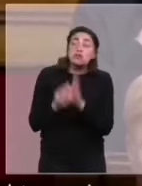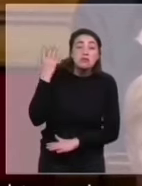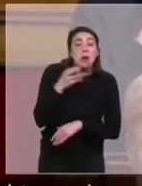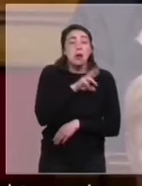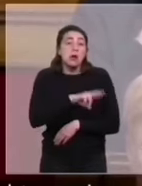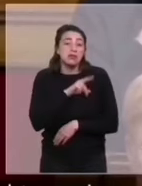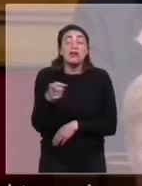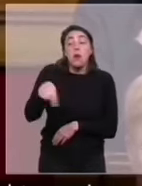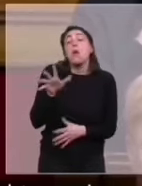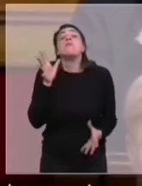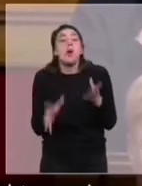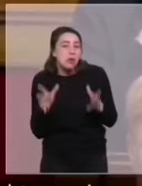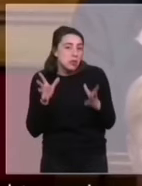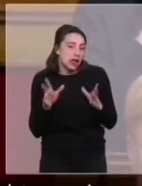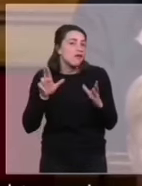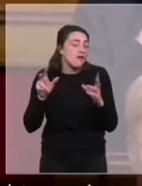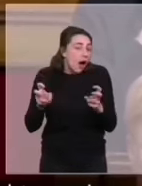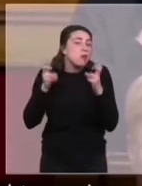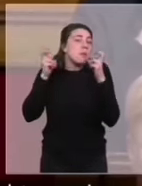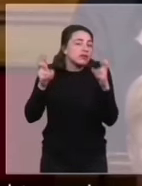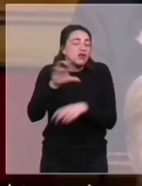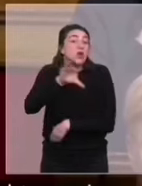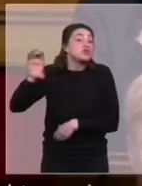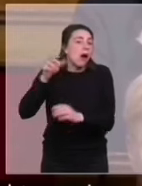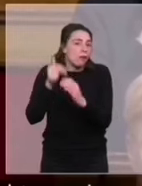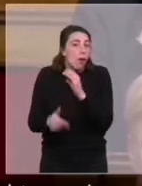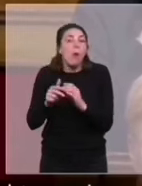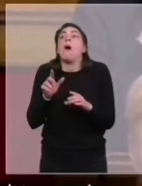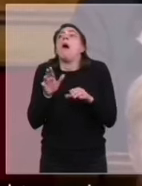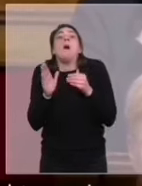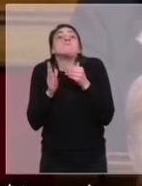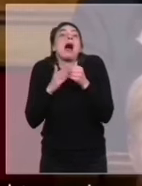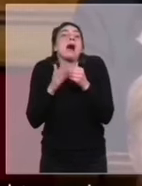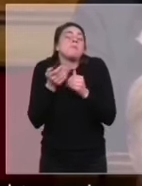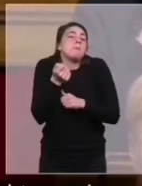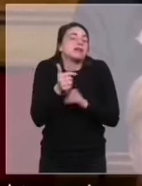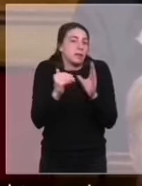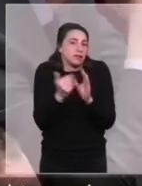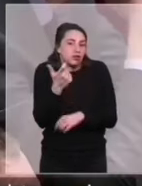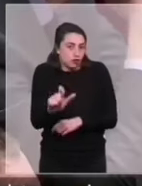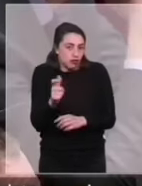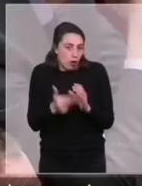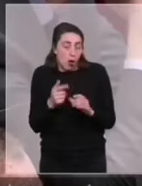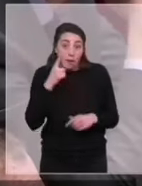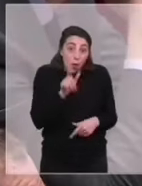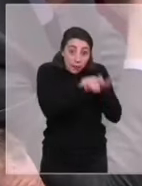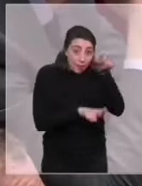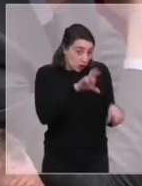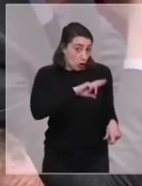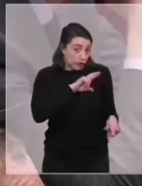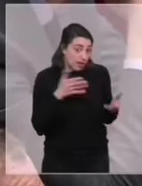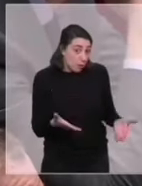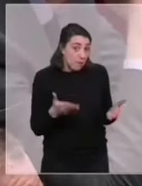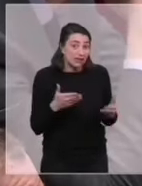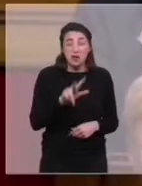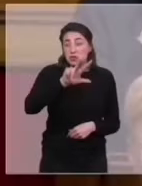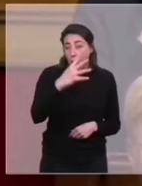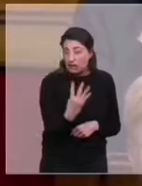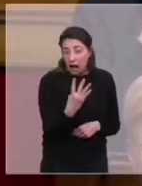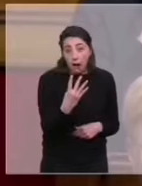potentiellement concernés par l'augmentation maximale de 100 euros permettant d'approcher les 1200 euros. Et concernant les retraités actuels, les trois quarts ne seraient pas concernés